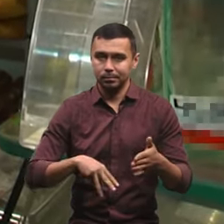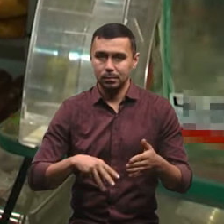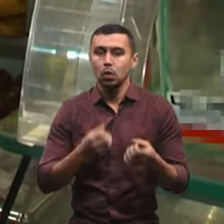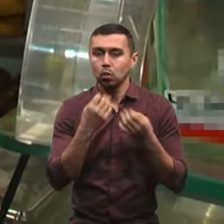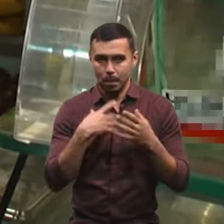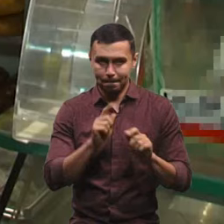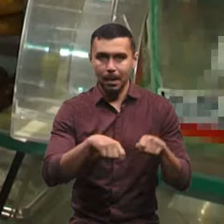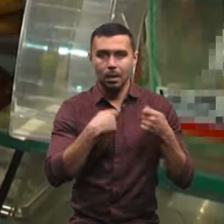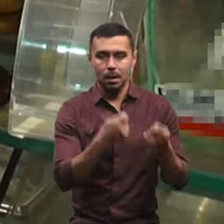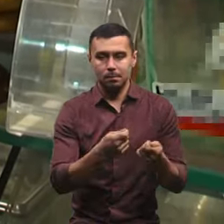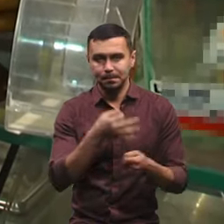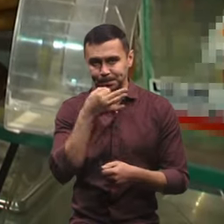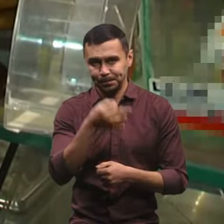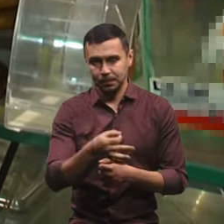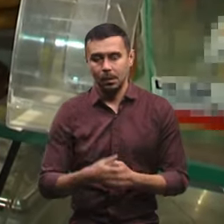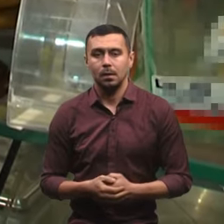за порушення законодавства.